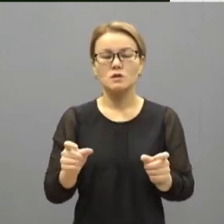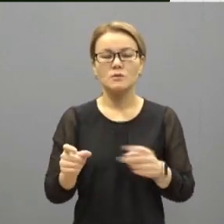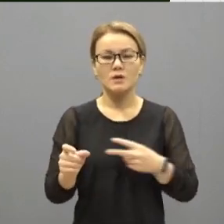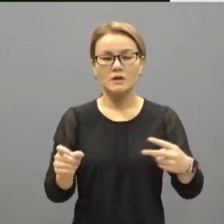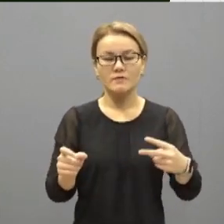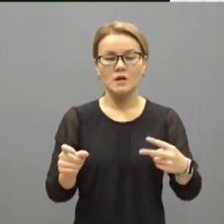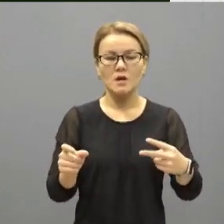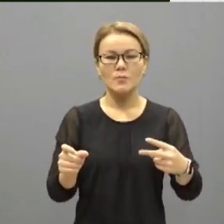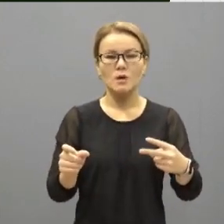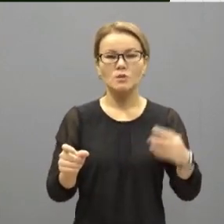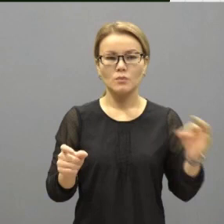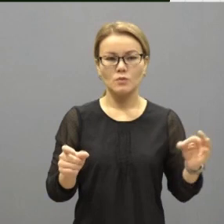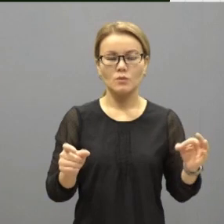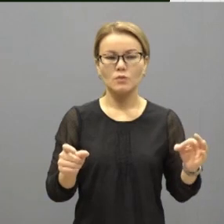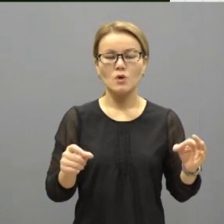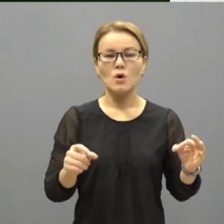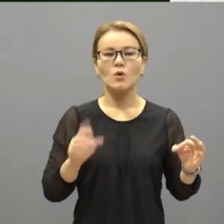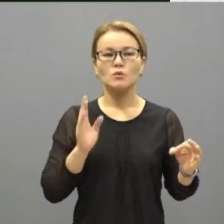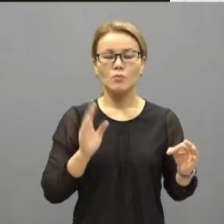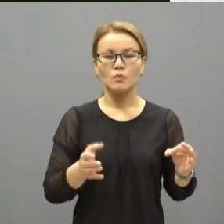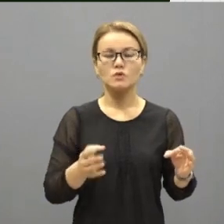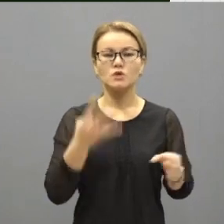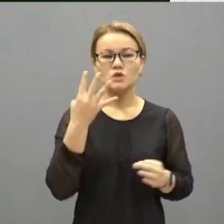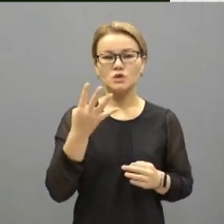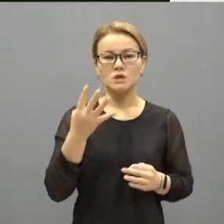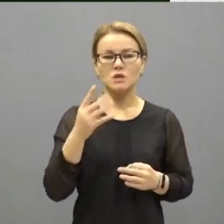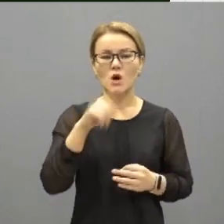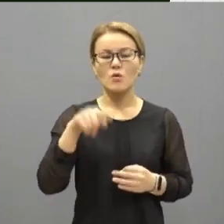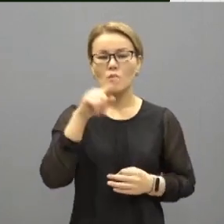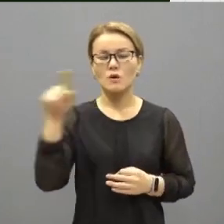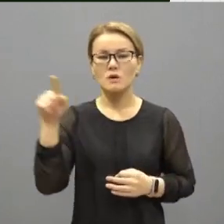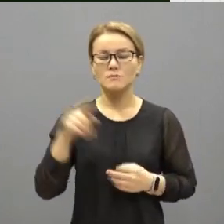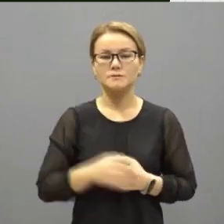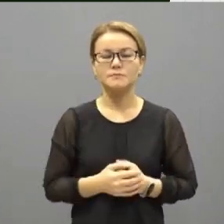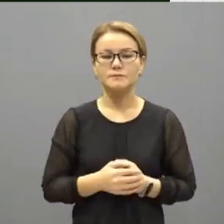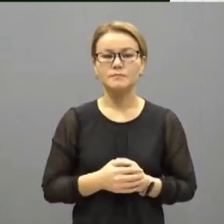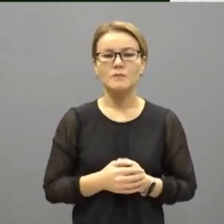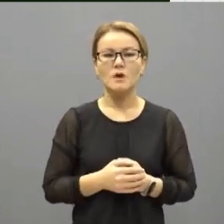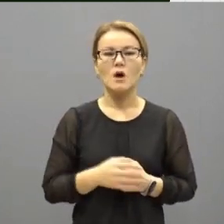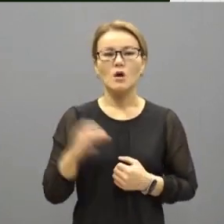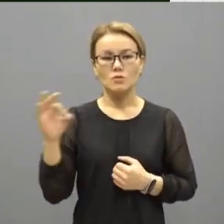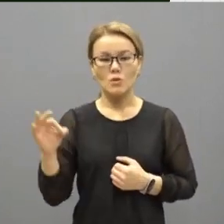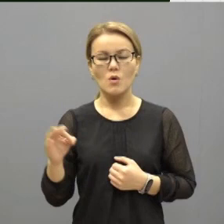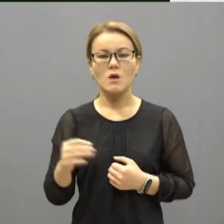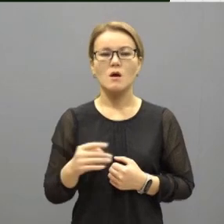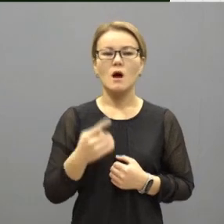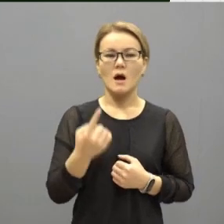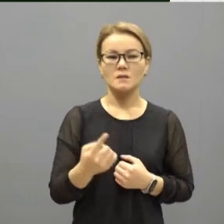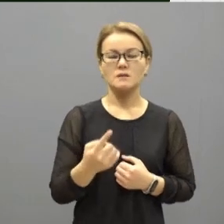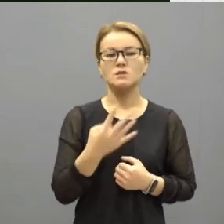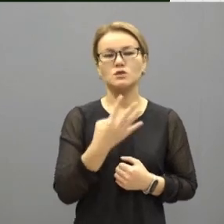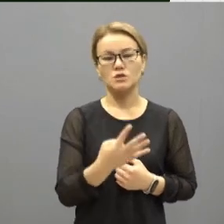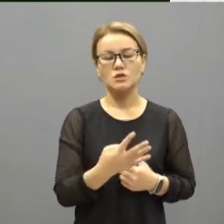решим линейное уравнение, то получим 4 корня. 0, 1, 4 и